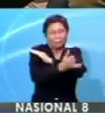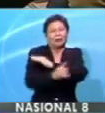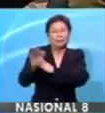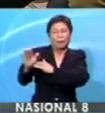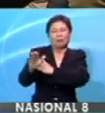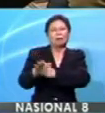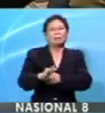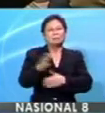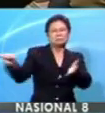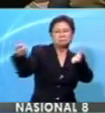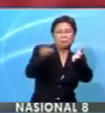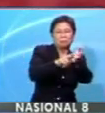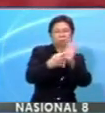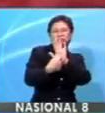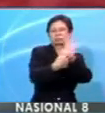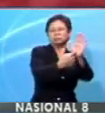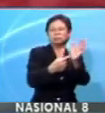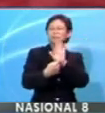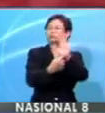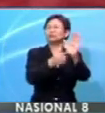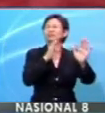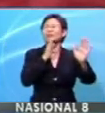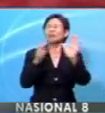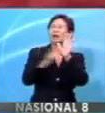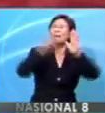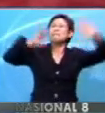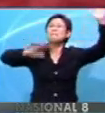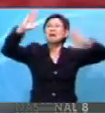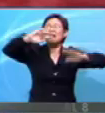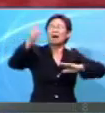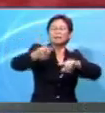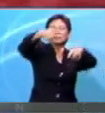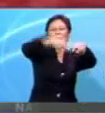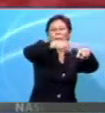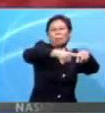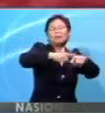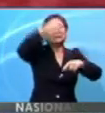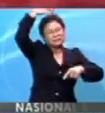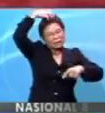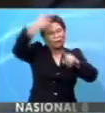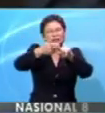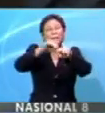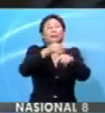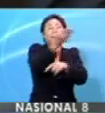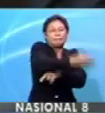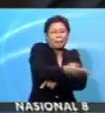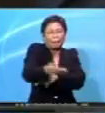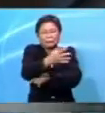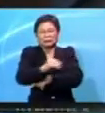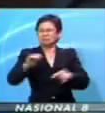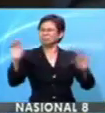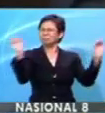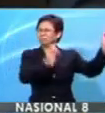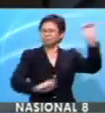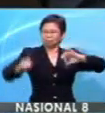endiakan KY yangarkan seolah-olah Malaysia Hanya bergantung kepada Selangor daripada segi hasil dan menafikan